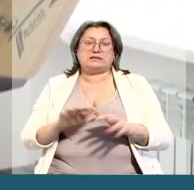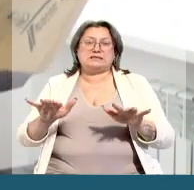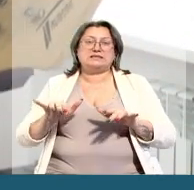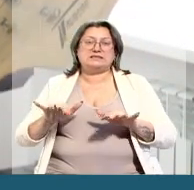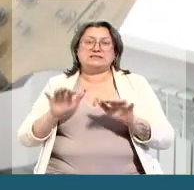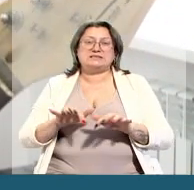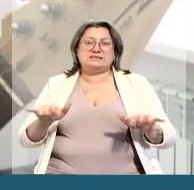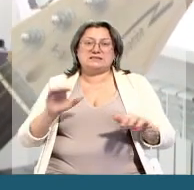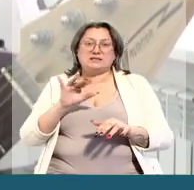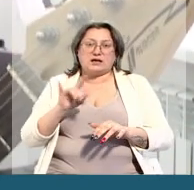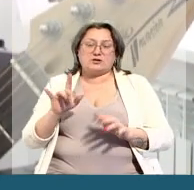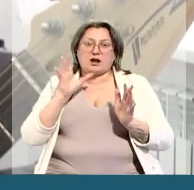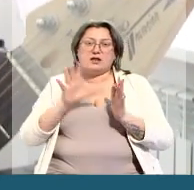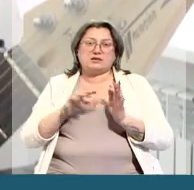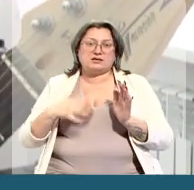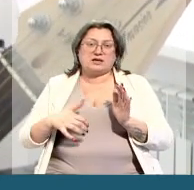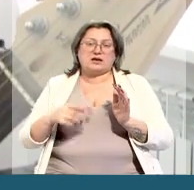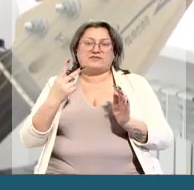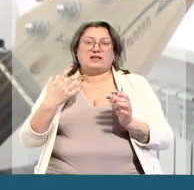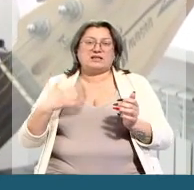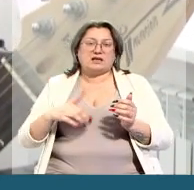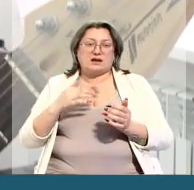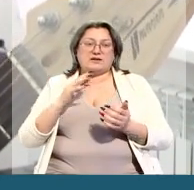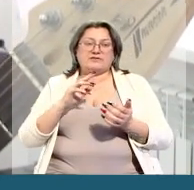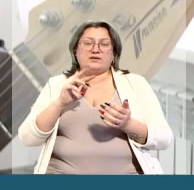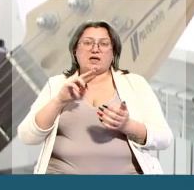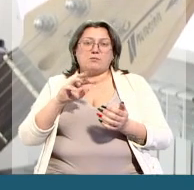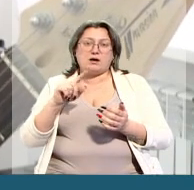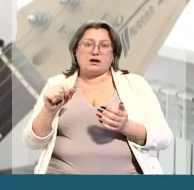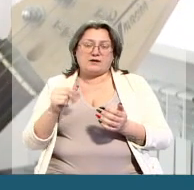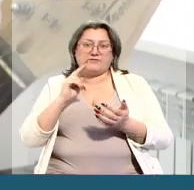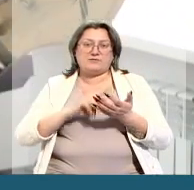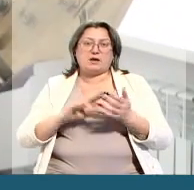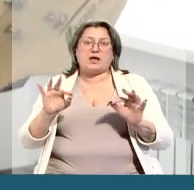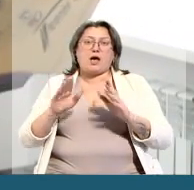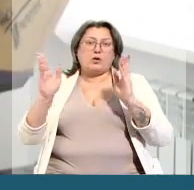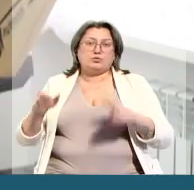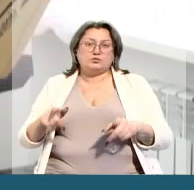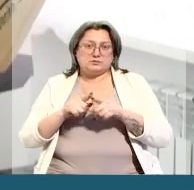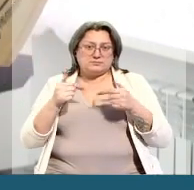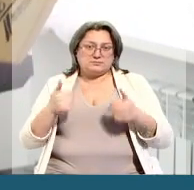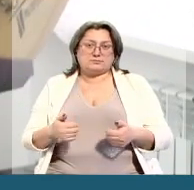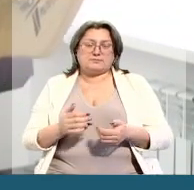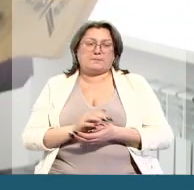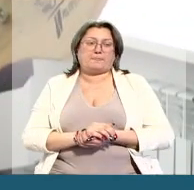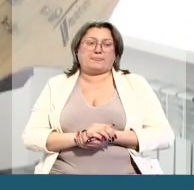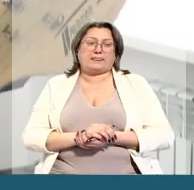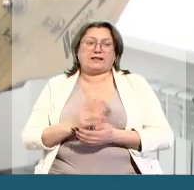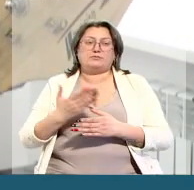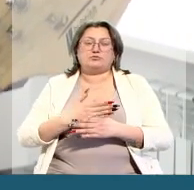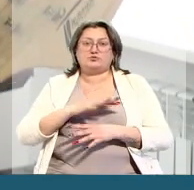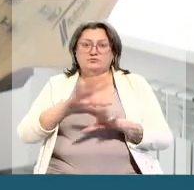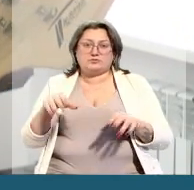Yamaha фирмасының екі гитарасы және акустикалық жүйе қолданысқа берілді. Енді осы аспаптармен тыңдармандарға сүйікті